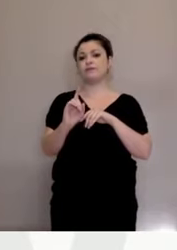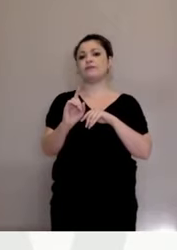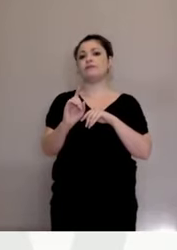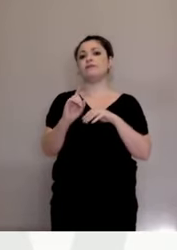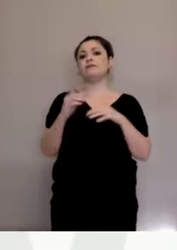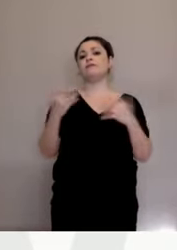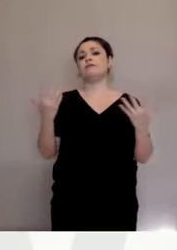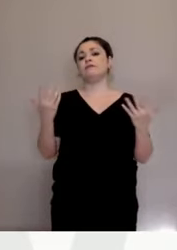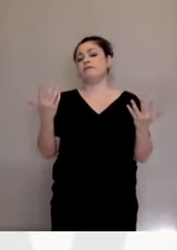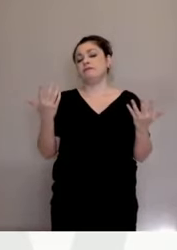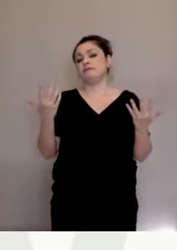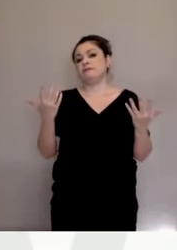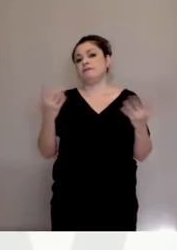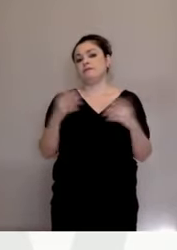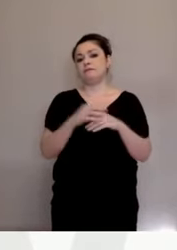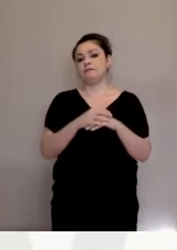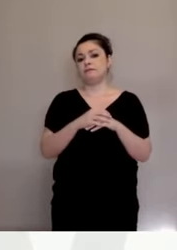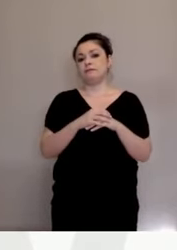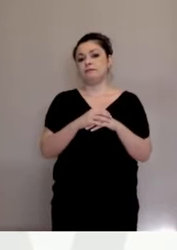è